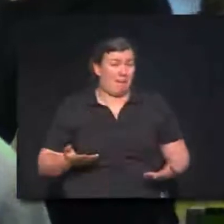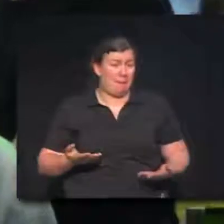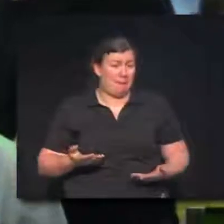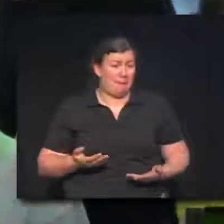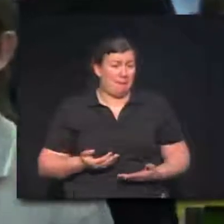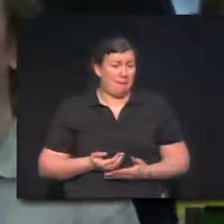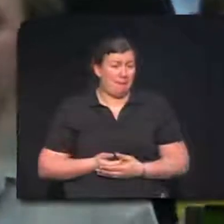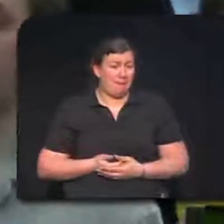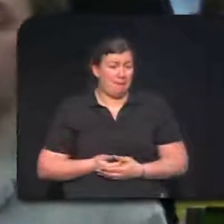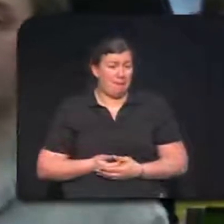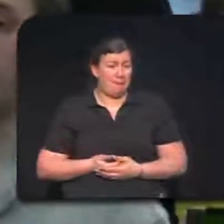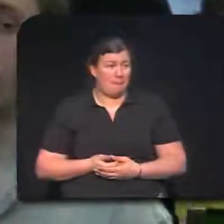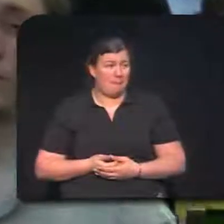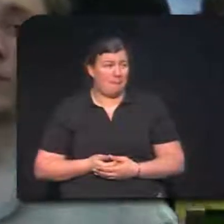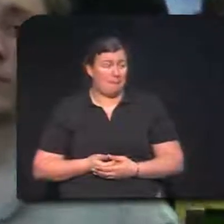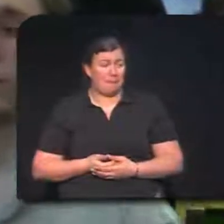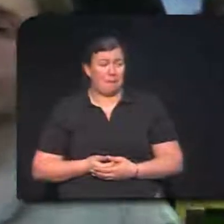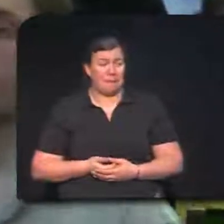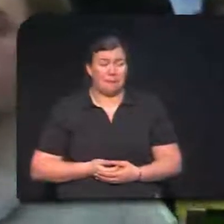nein